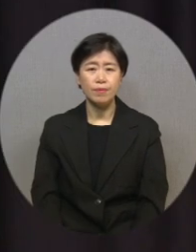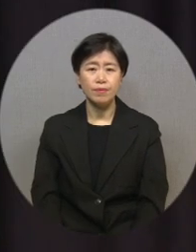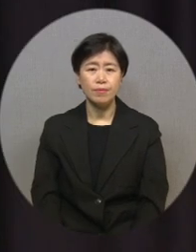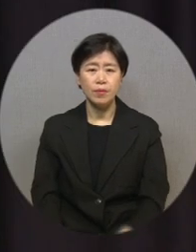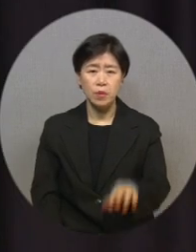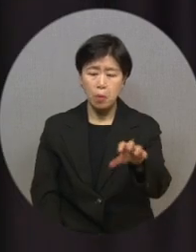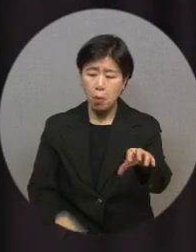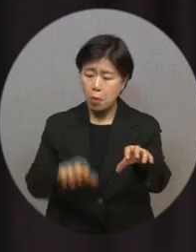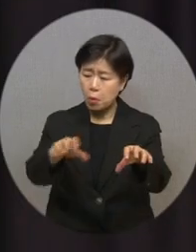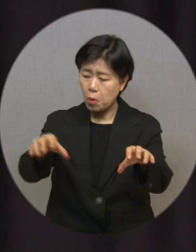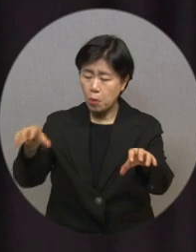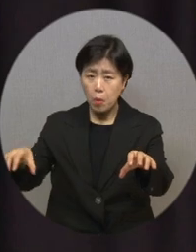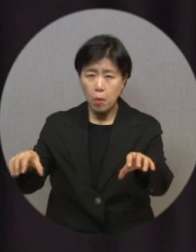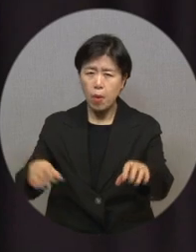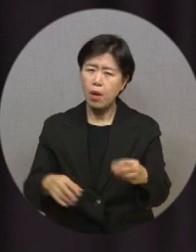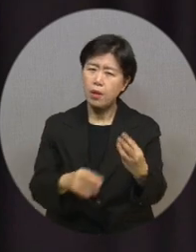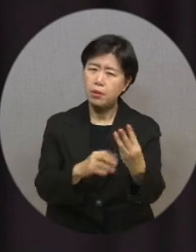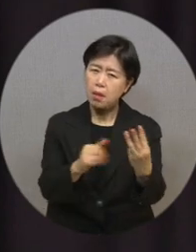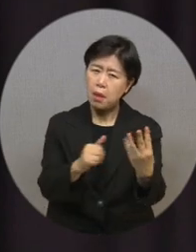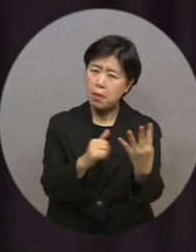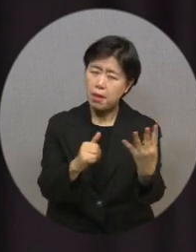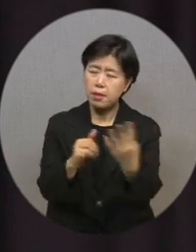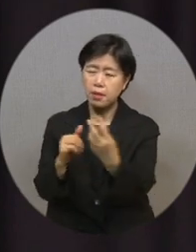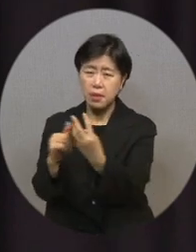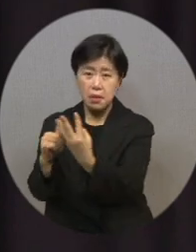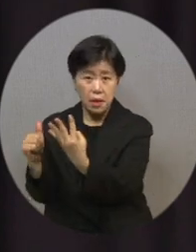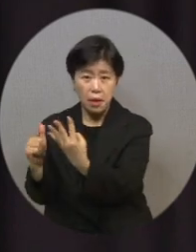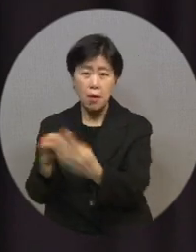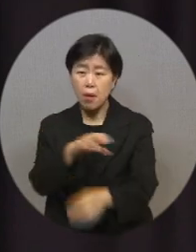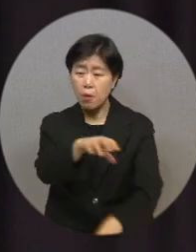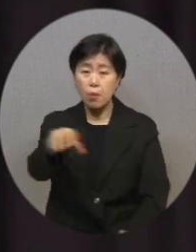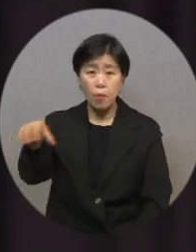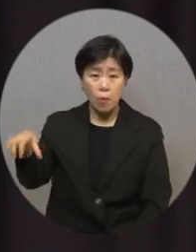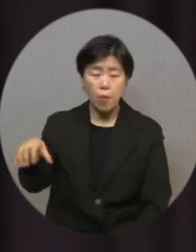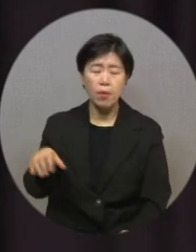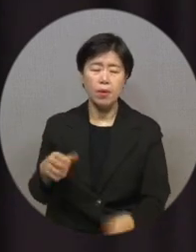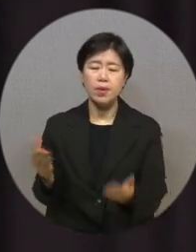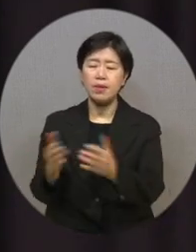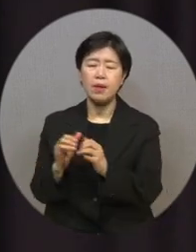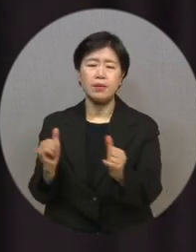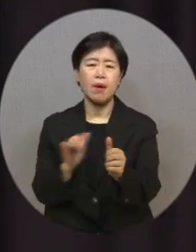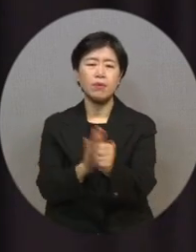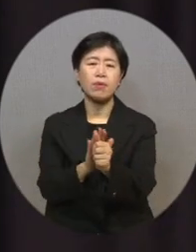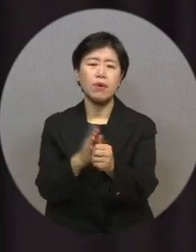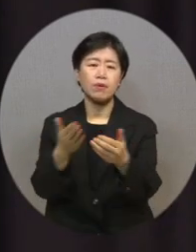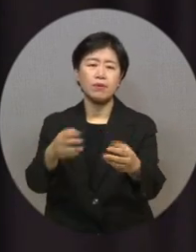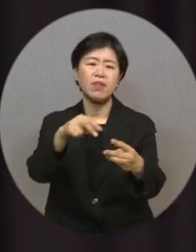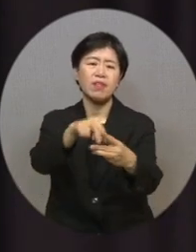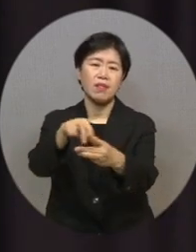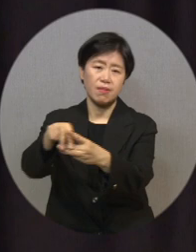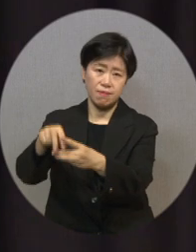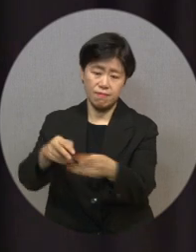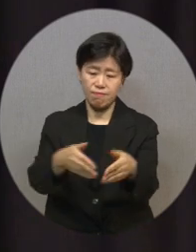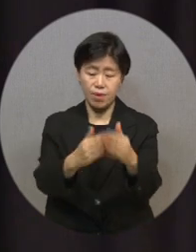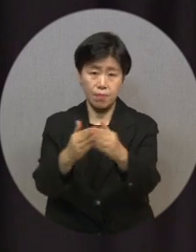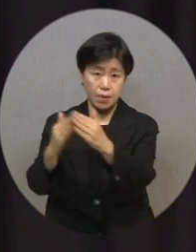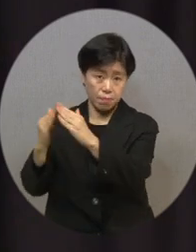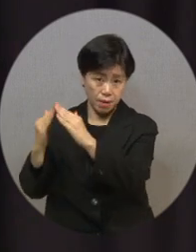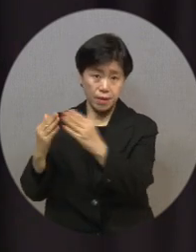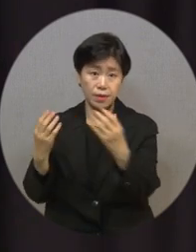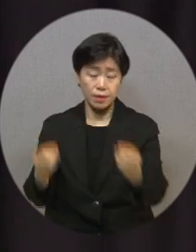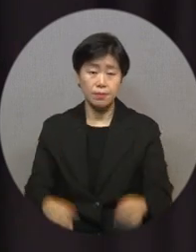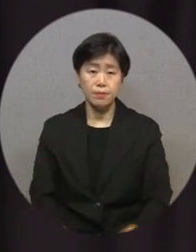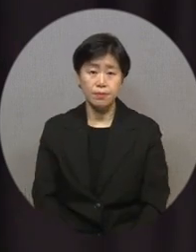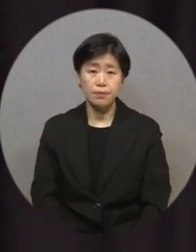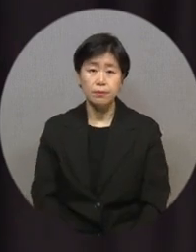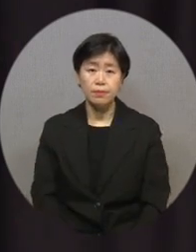인원이 한 세명에서 네명 정도 근로하는 그런 근로자 시원 센터인데요 어 그렇게 해서 벤치마킹을 해서 어 그 저희가